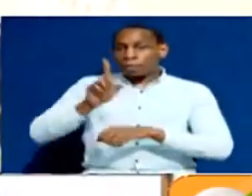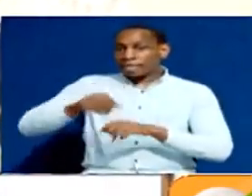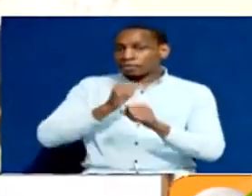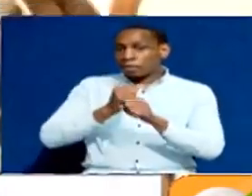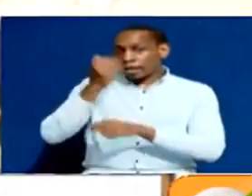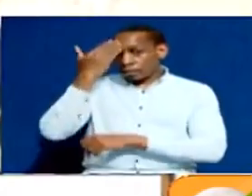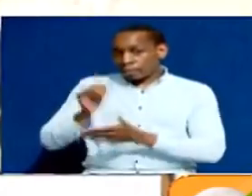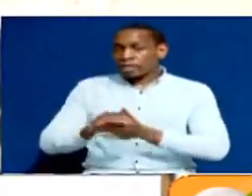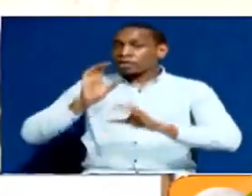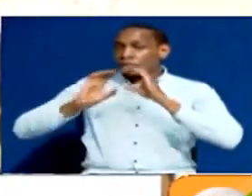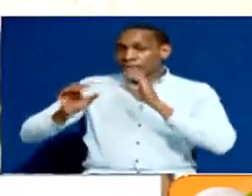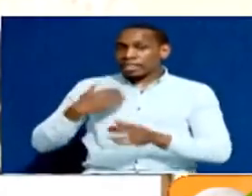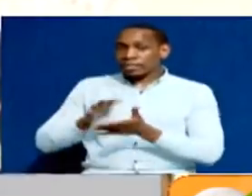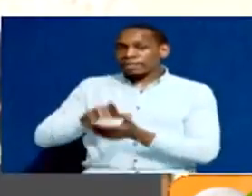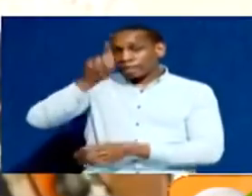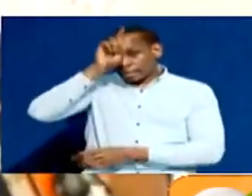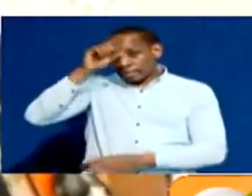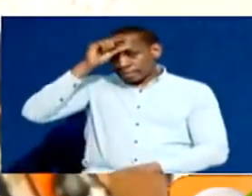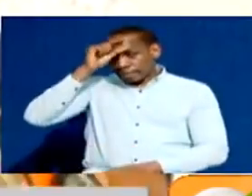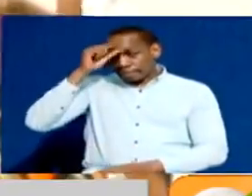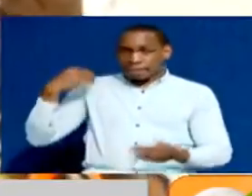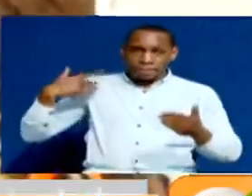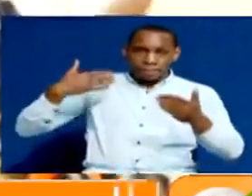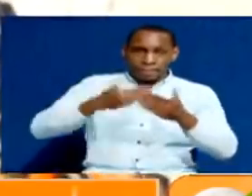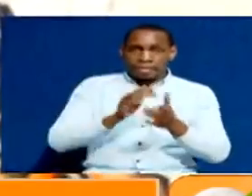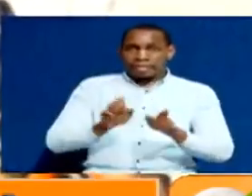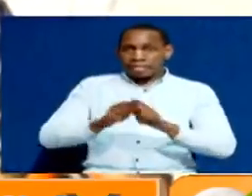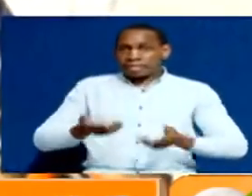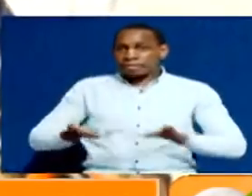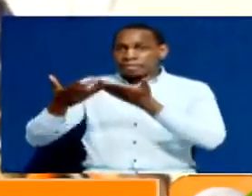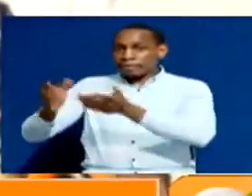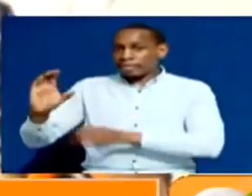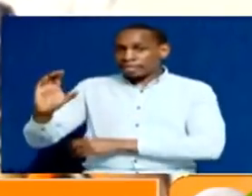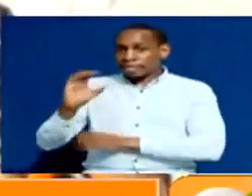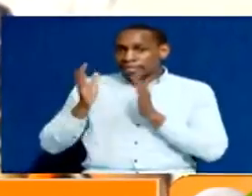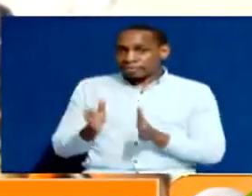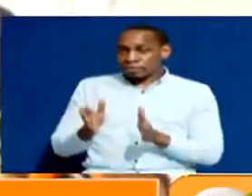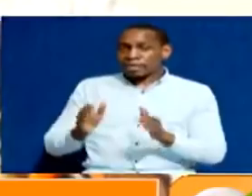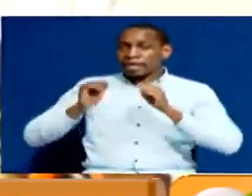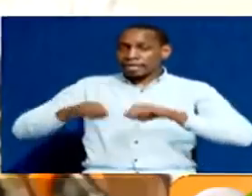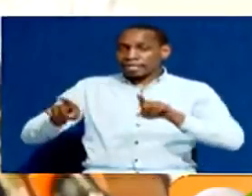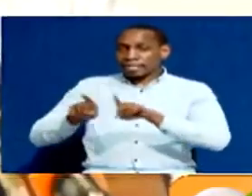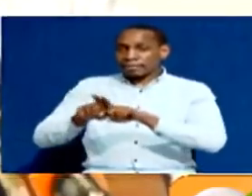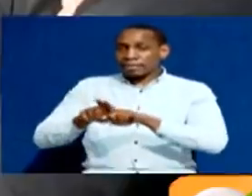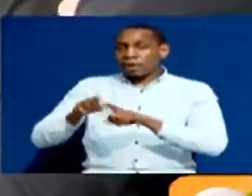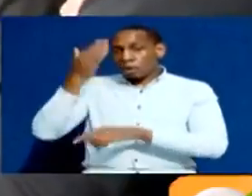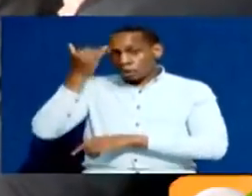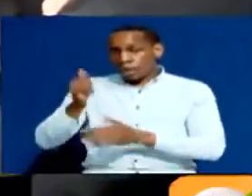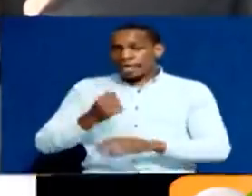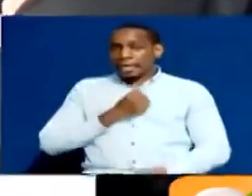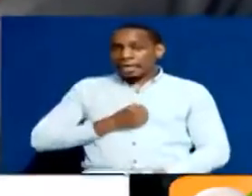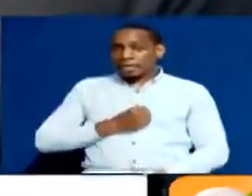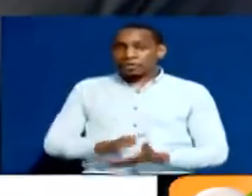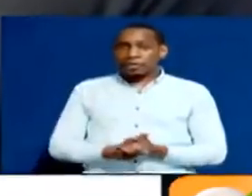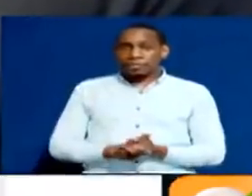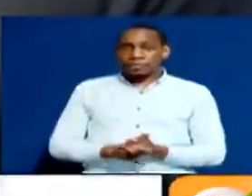supposed to do? Because we were in communication with the Turkish government throughout. We surrendered the assistance to them as we had agreed with them. Why would we apologize?